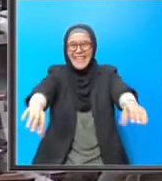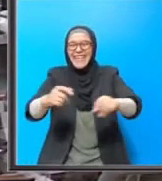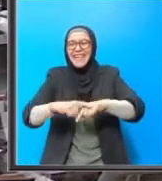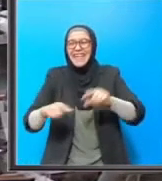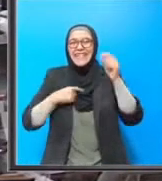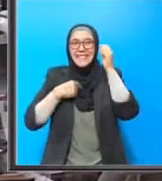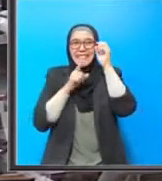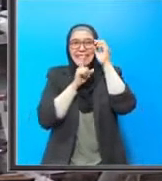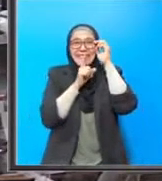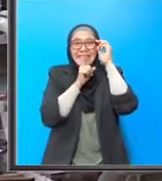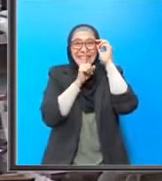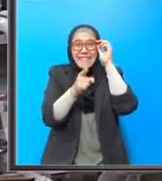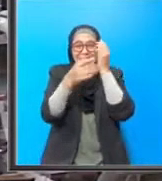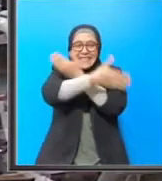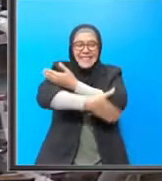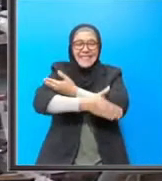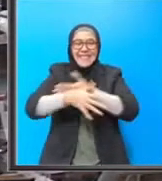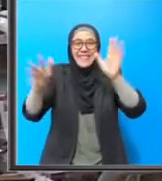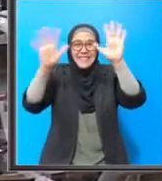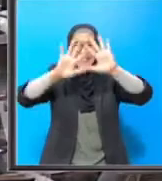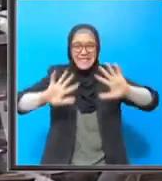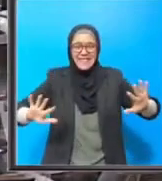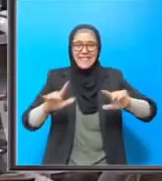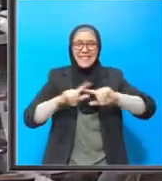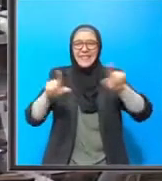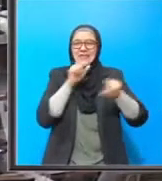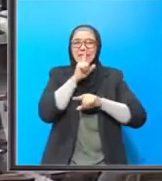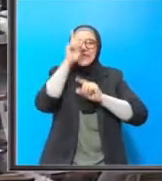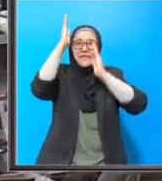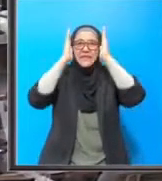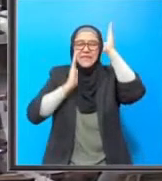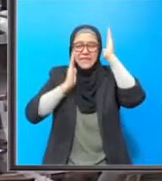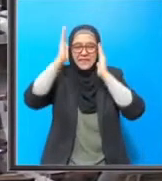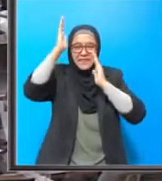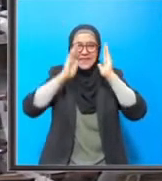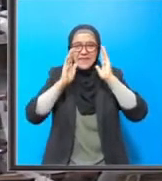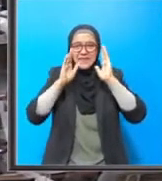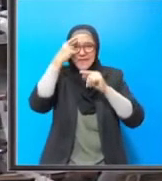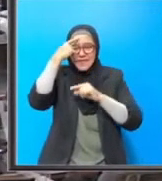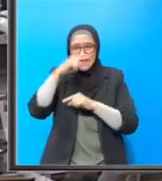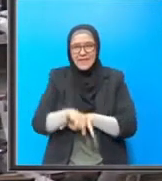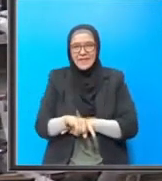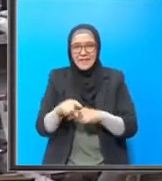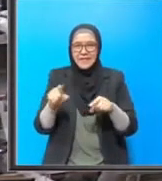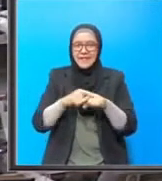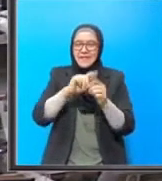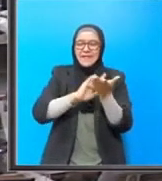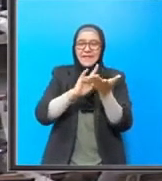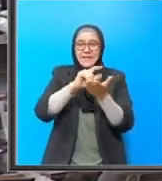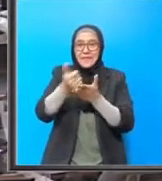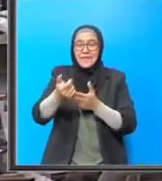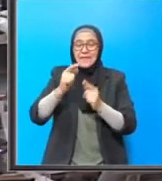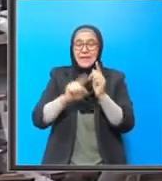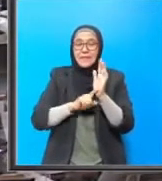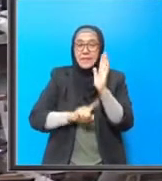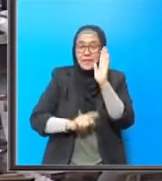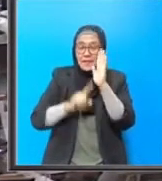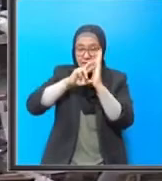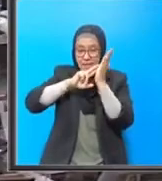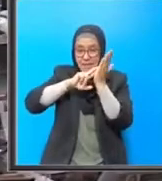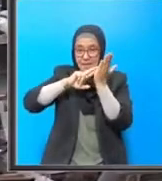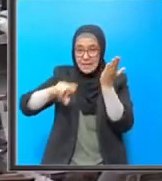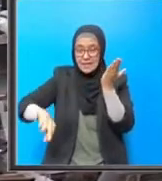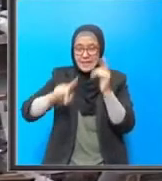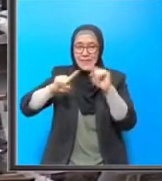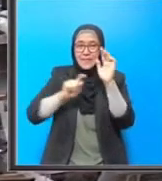bagian kontraseptif prevalens metode Kidul yang paling rendah dan kita hanya lebih tinggi beberapa negara kita contoh Afrika pake